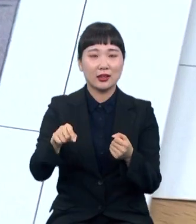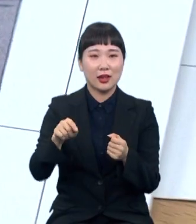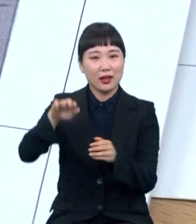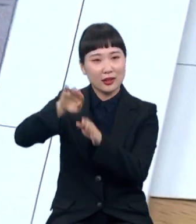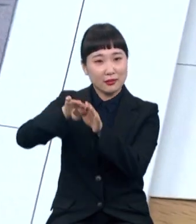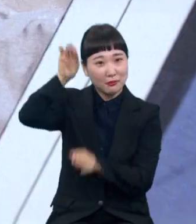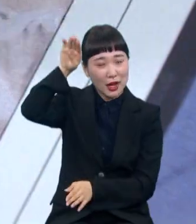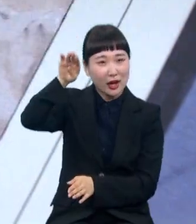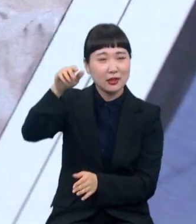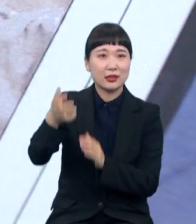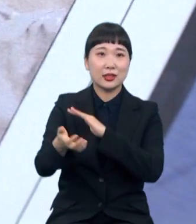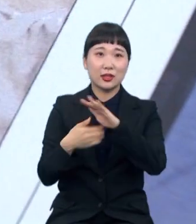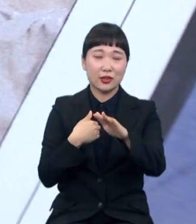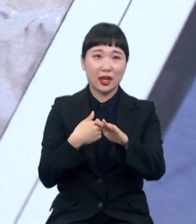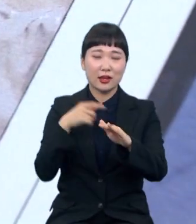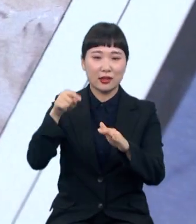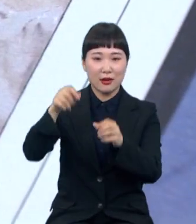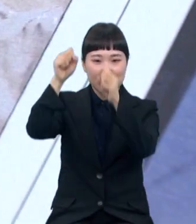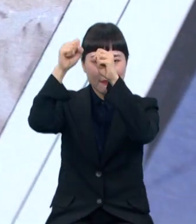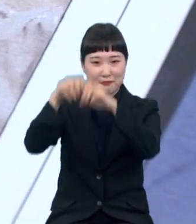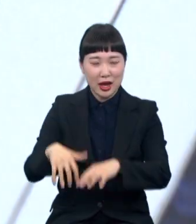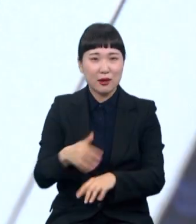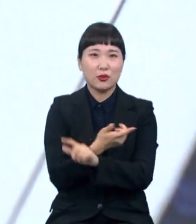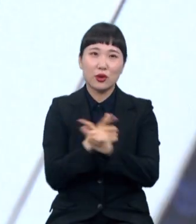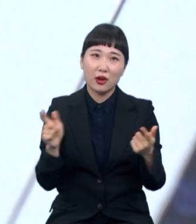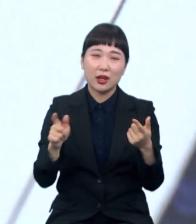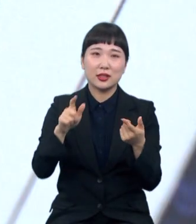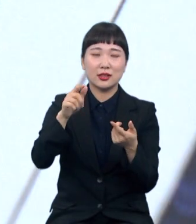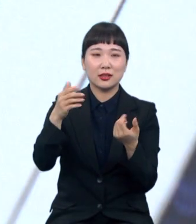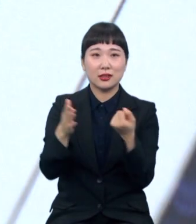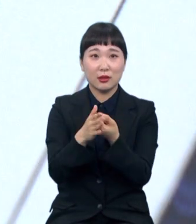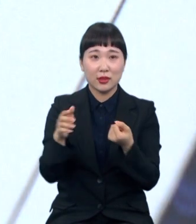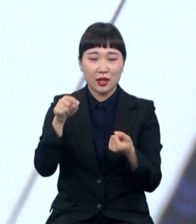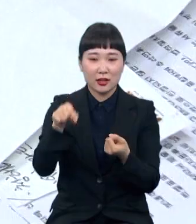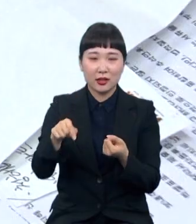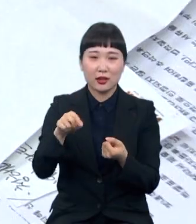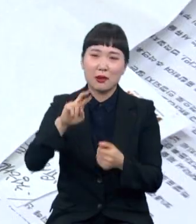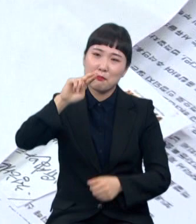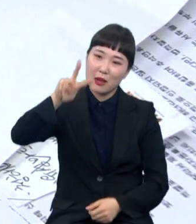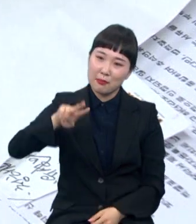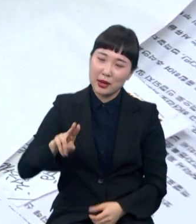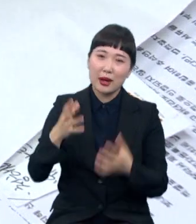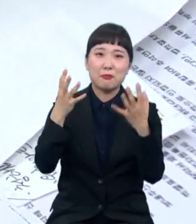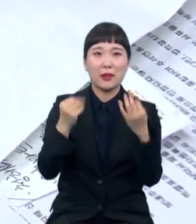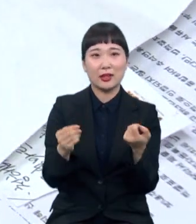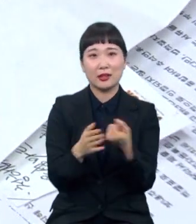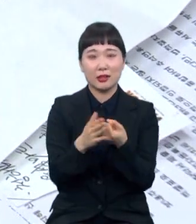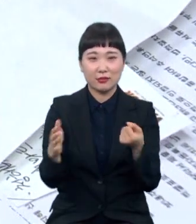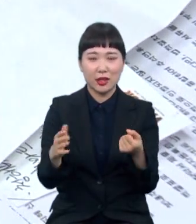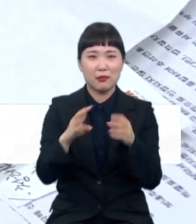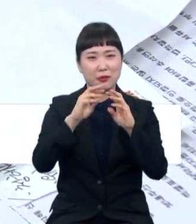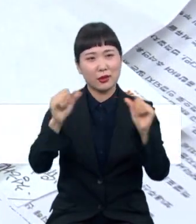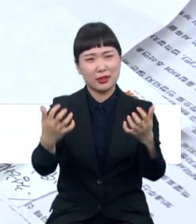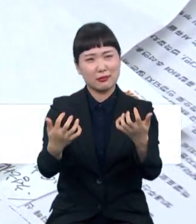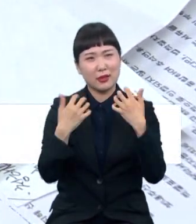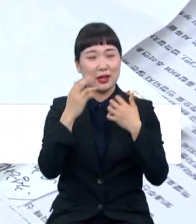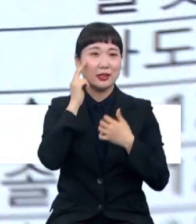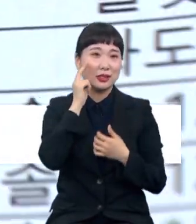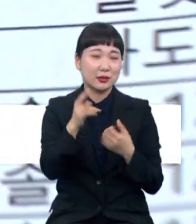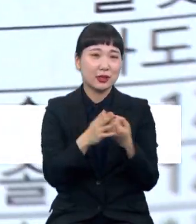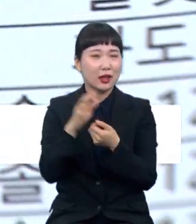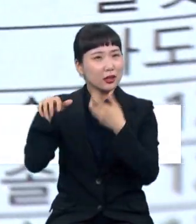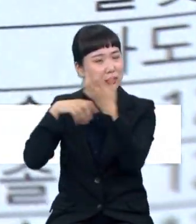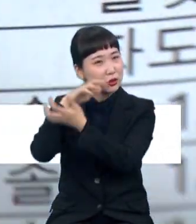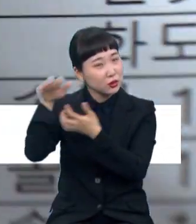공사가 시작됐고 설치한 가림막도 뚫려 시장과 연결됩니다. 2019년 7월 동구청이 조사한 소음